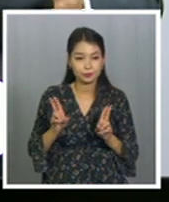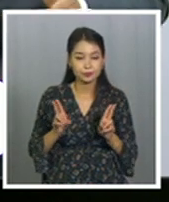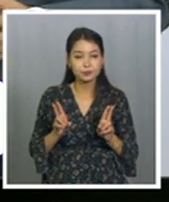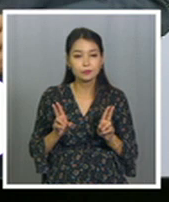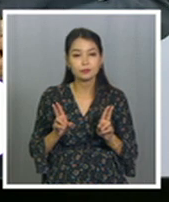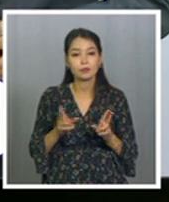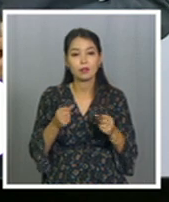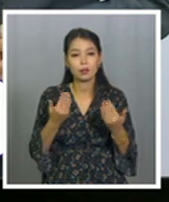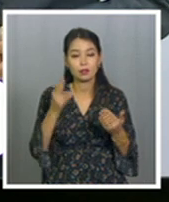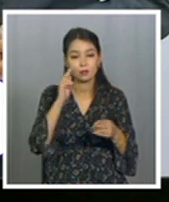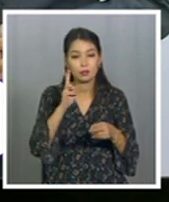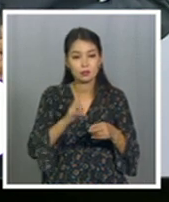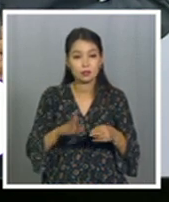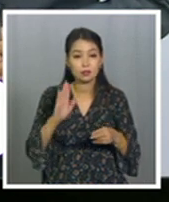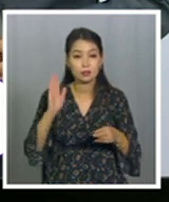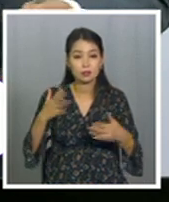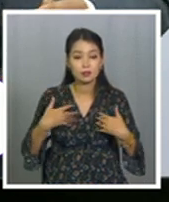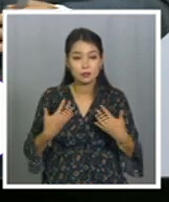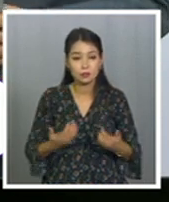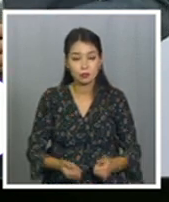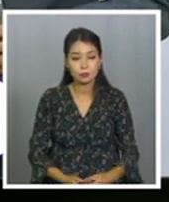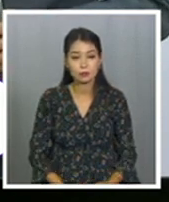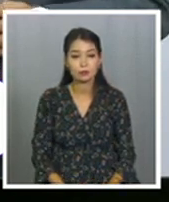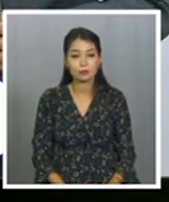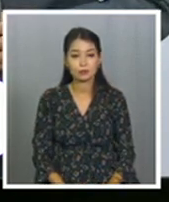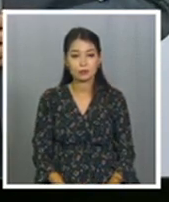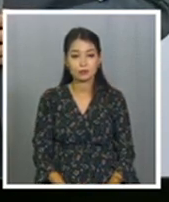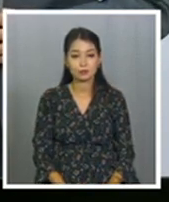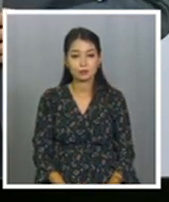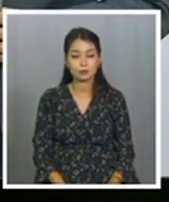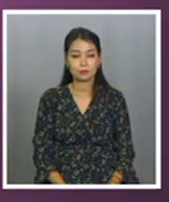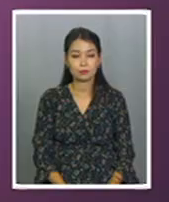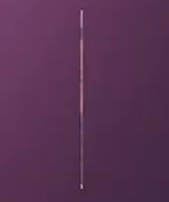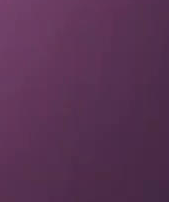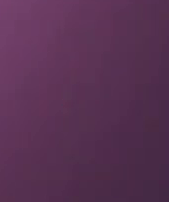Ал енді осымен бүгінгі сабағымыз аяқталды. Назарларыңызға рахмет. Сау болыңыздар.